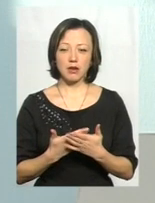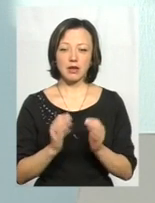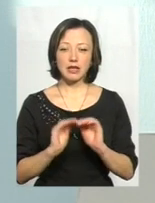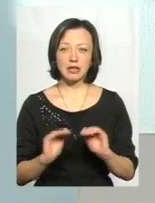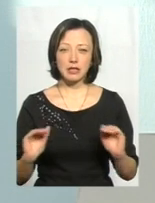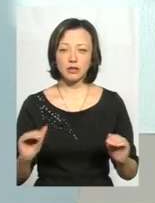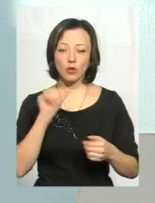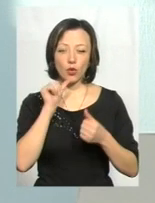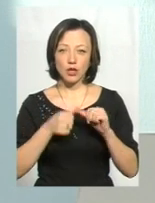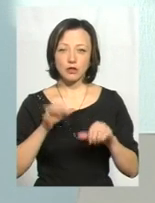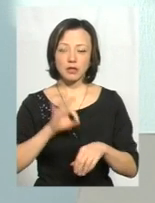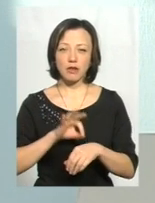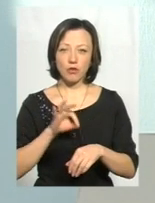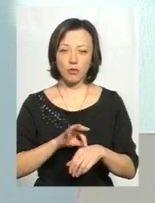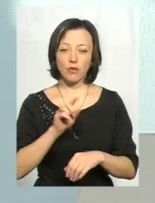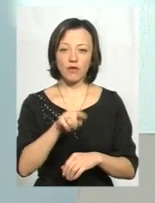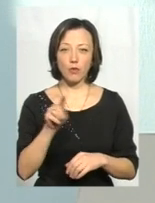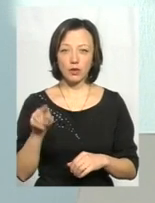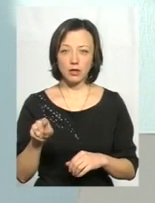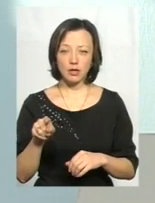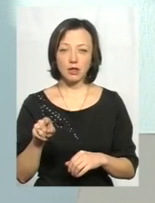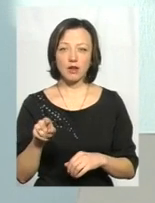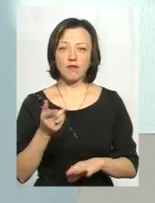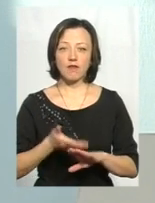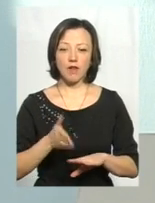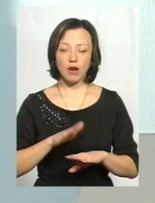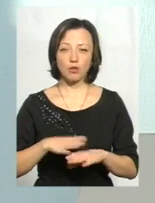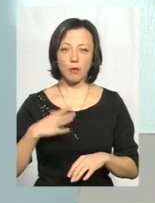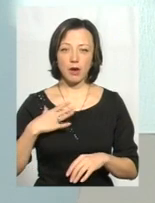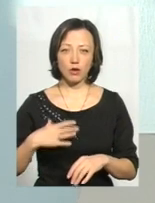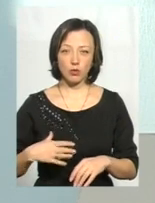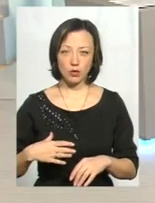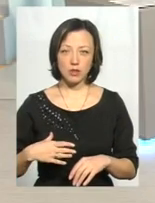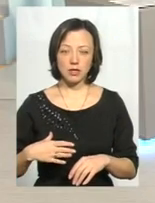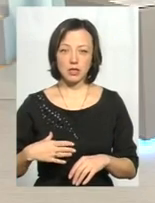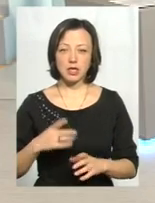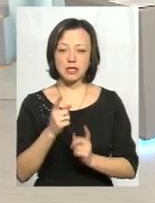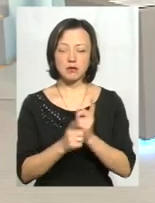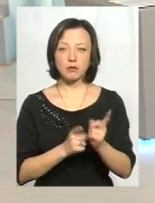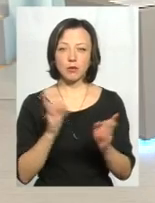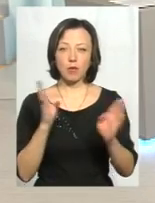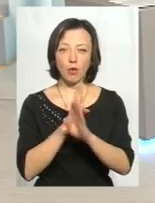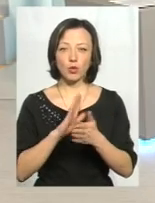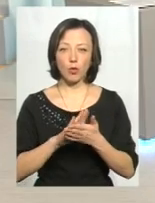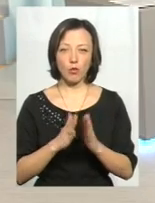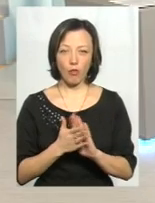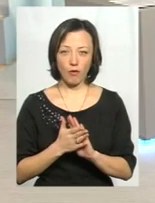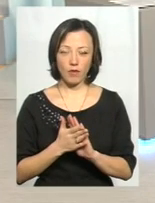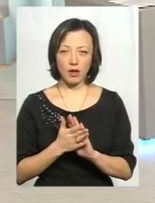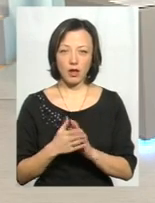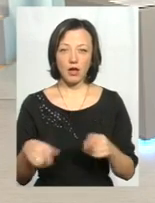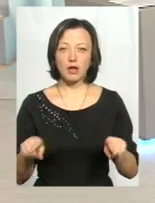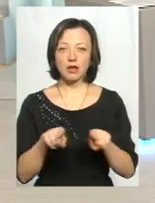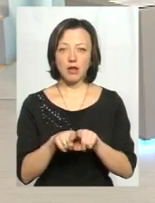діти, люди з хронічними захворюваннями. Вони, як правило, важко переносять зміни погодних умов.